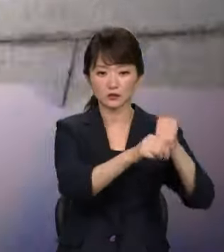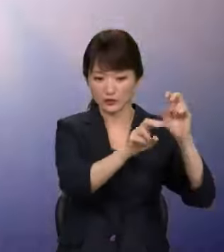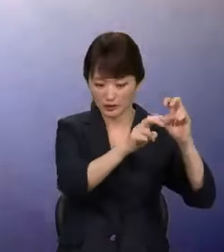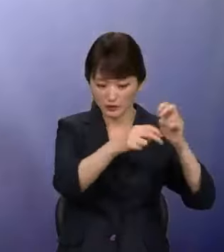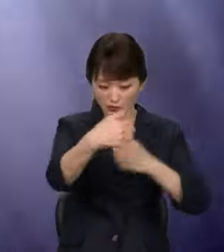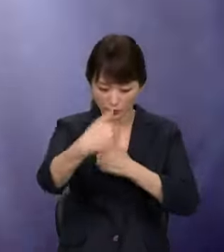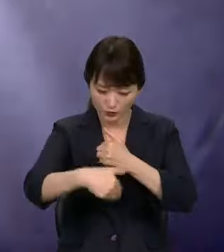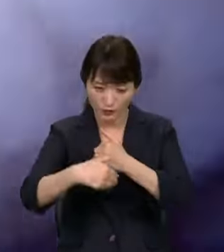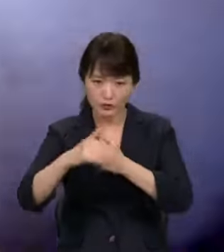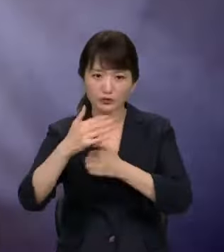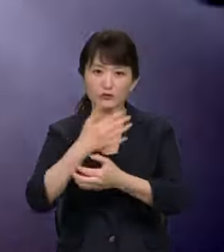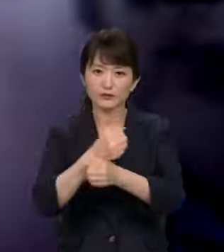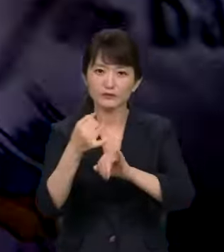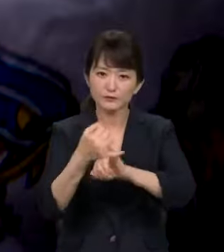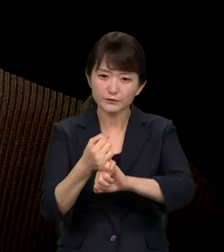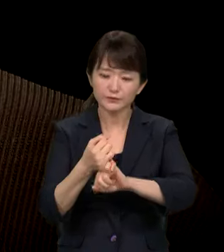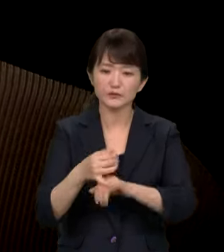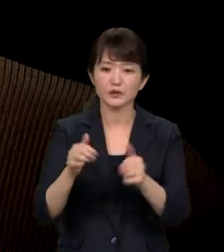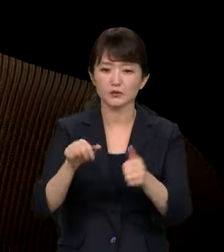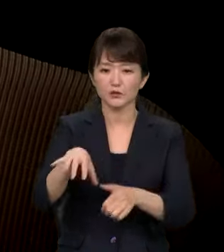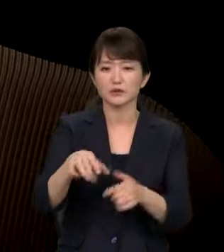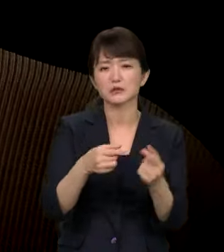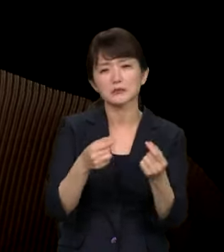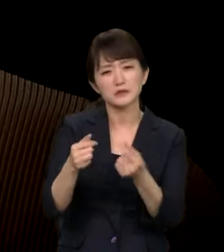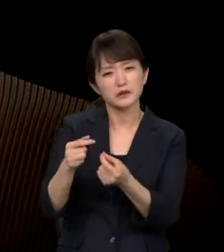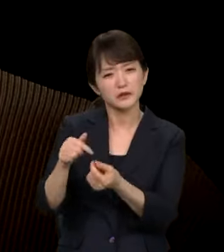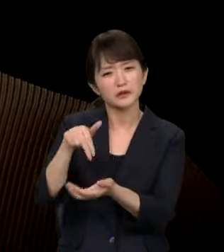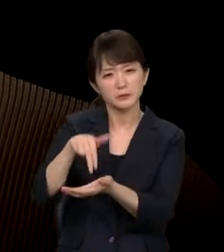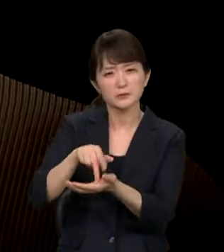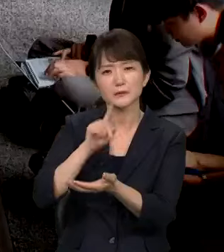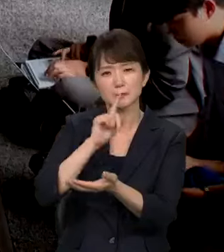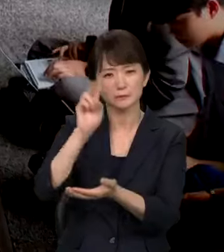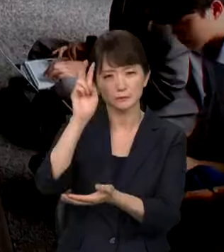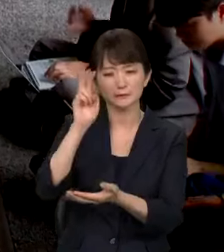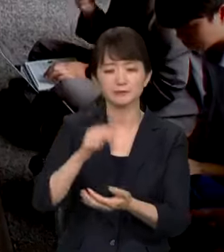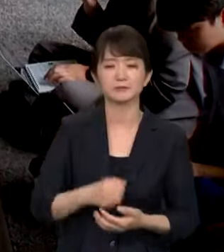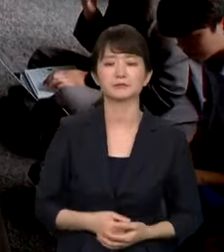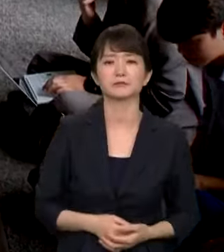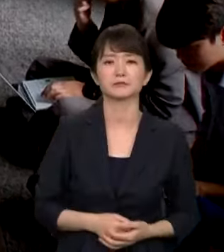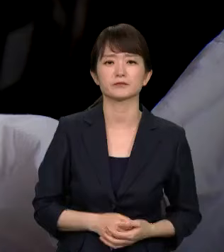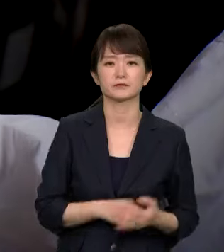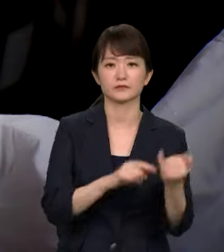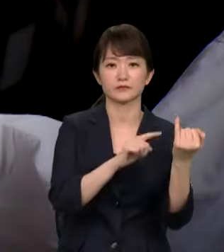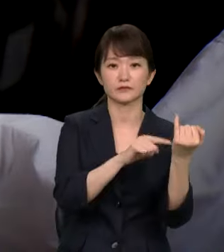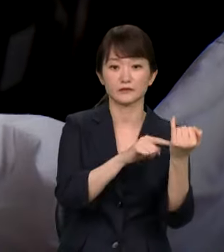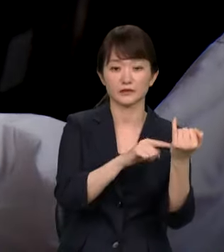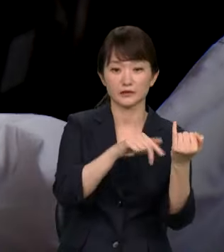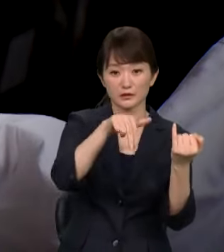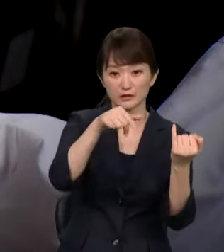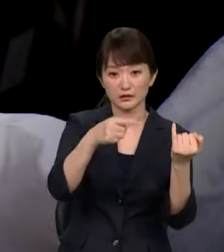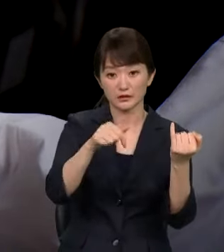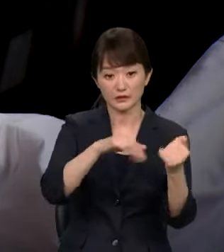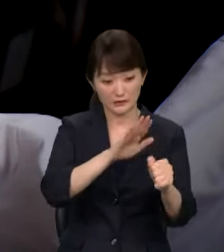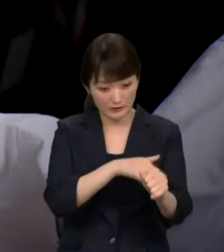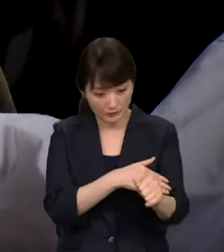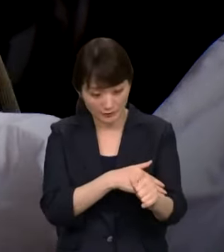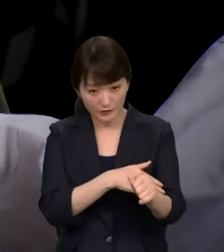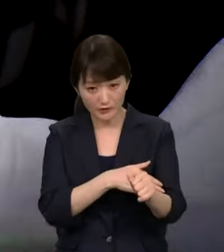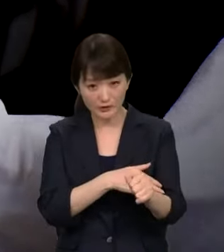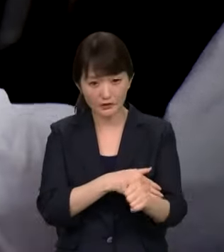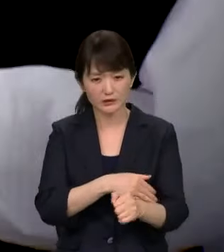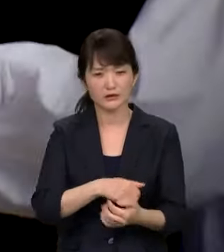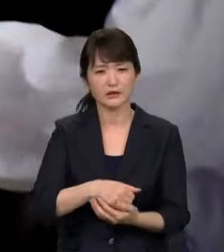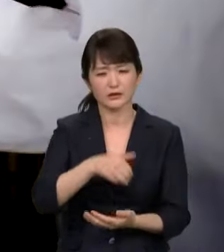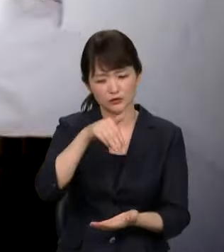오늘 법원에서도 비슷한 취지의 주장을 이어간 걸로 전해졌습니다 다만 양에게 잘못한 점을 후회하고 반성한다고 말한